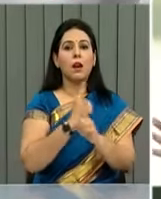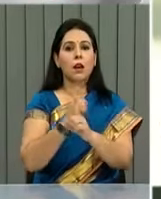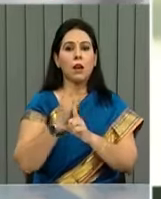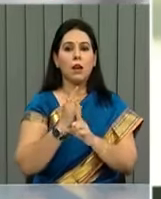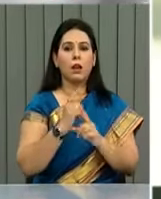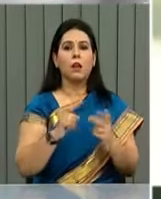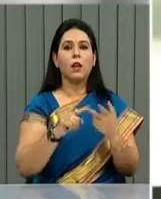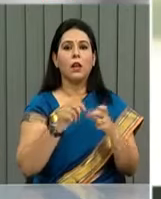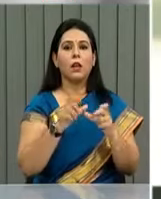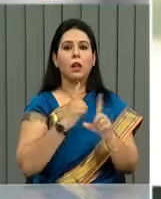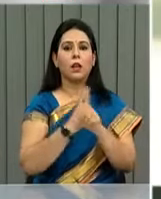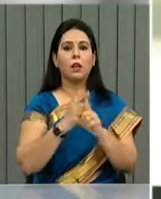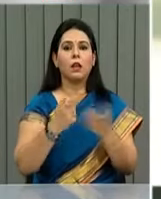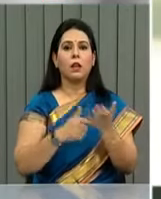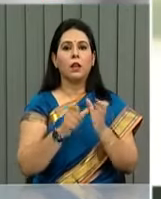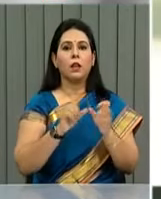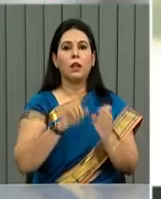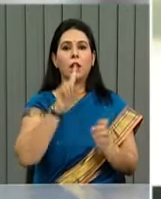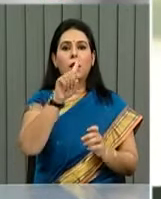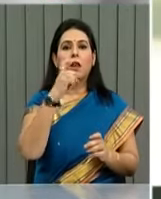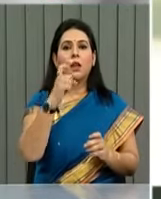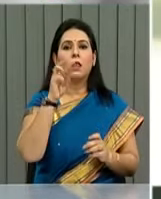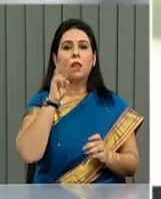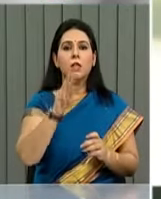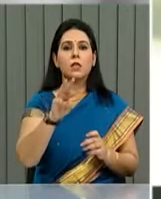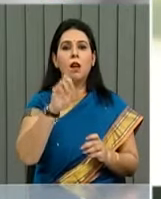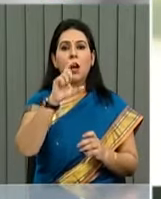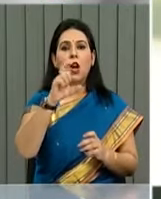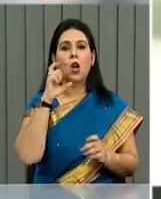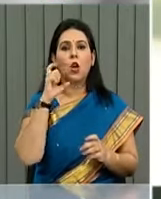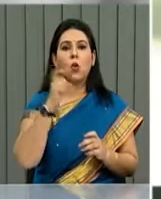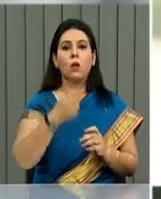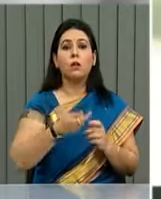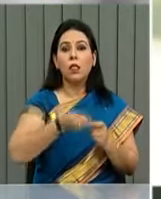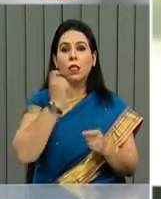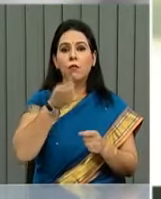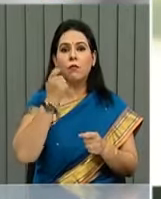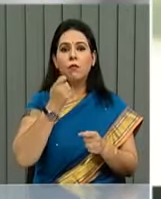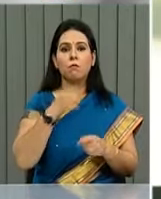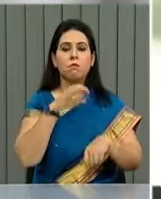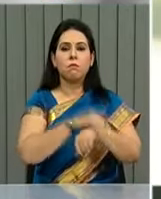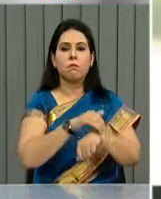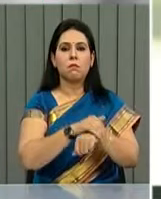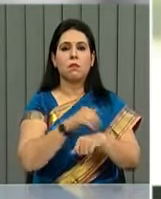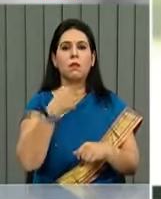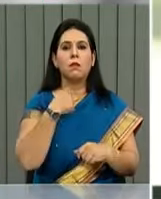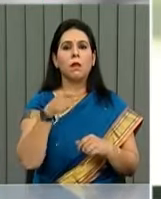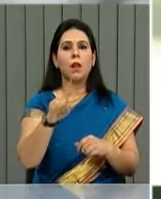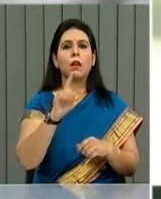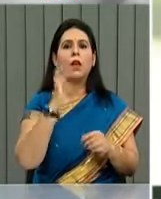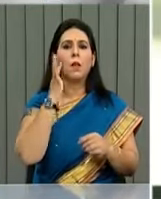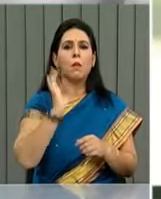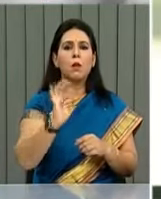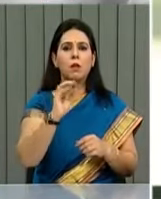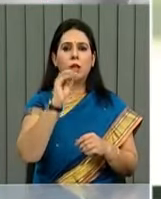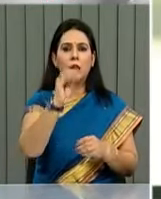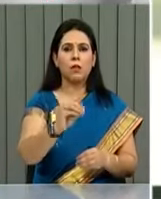में हमने 71,000 करोड़ की इवेजन पकड़ी। अब हमने एक अवसर दे रहे हैं 1 जून